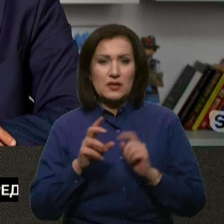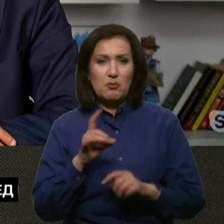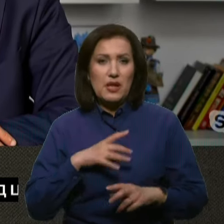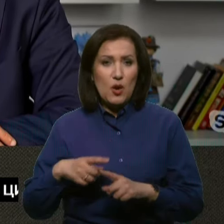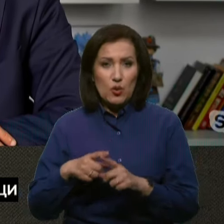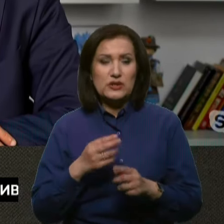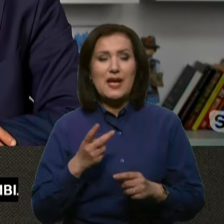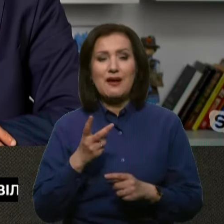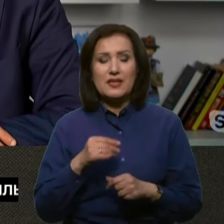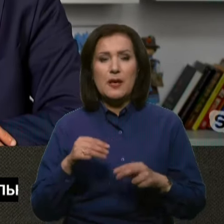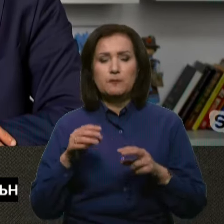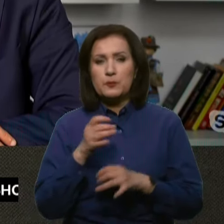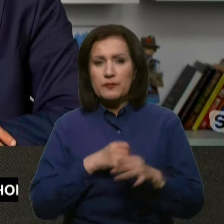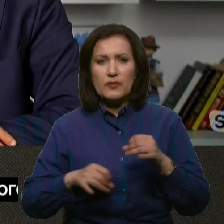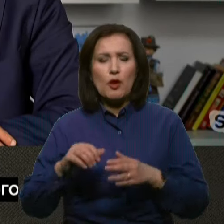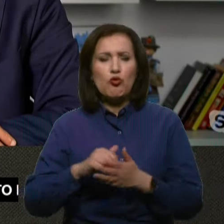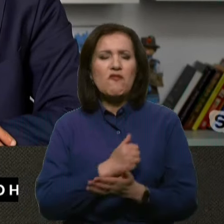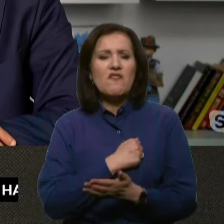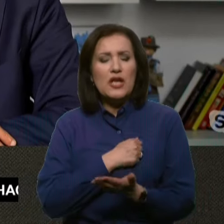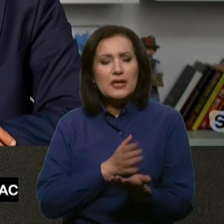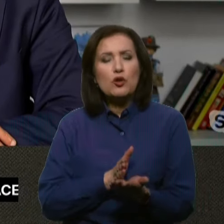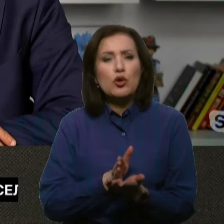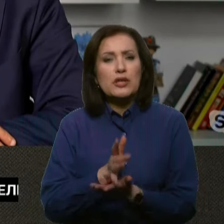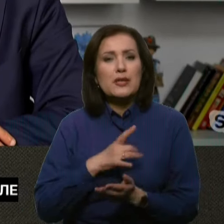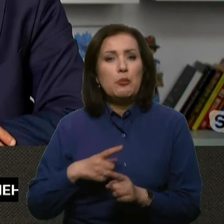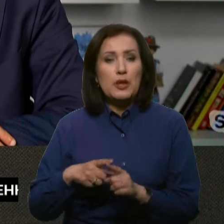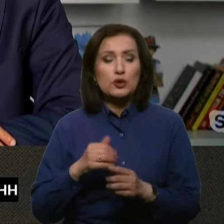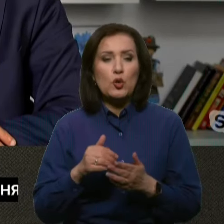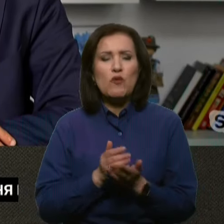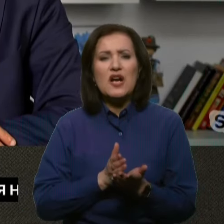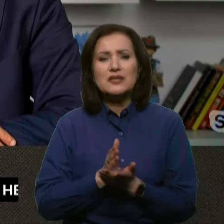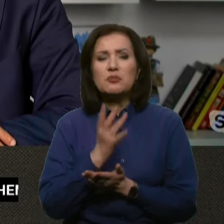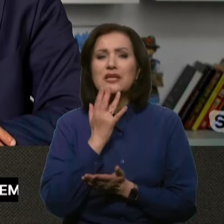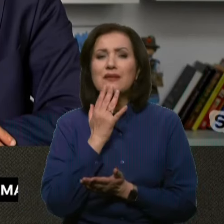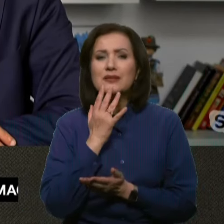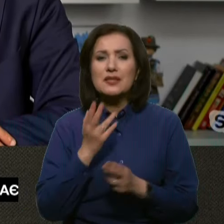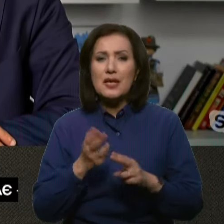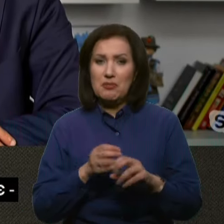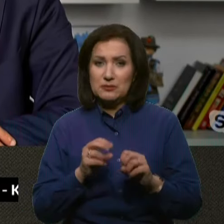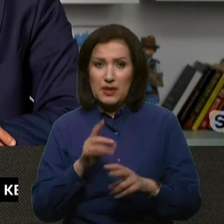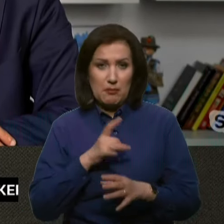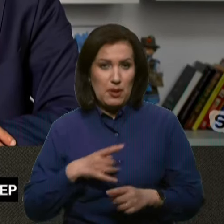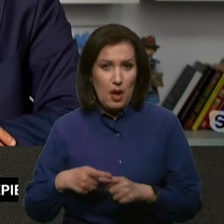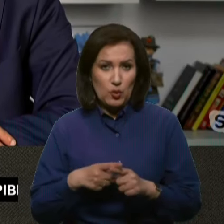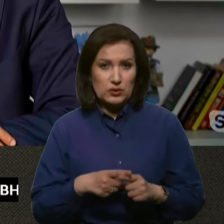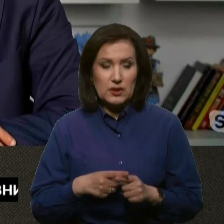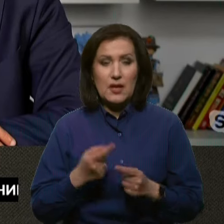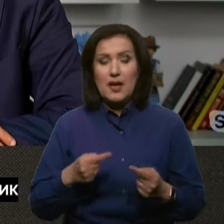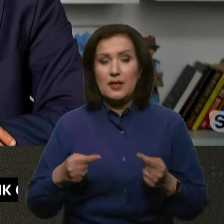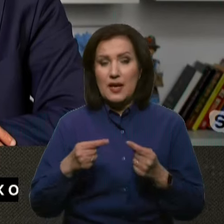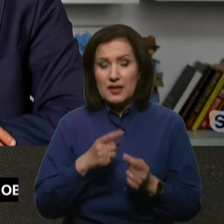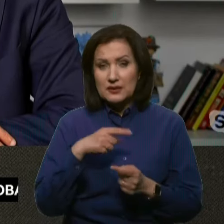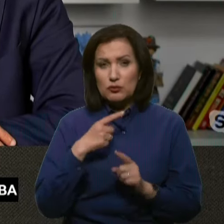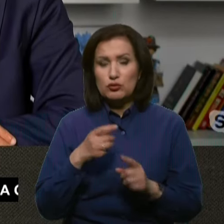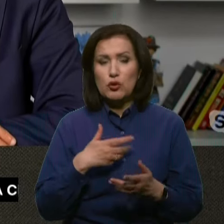дзе абмяркоўвалася новая ваенная дактрына Беларусі і новая канцэпцыя нацыянальнай бяспекі Беларусі. Якраз